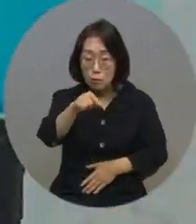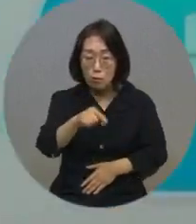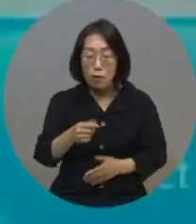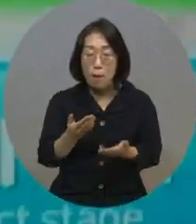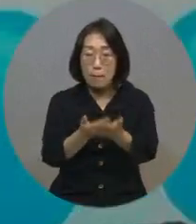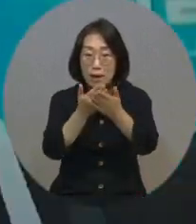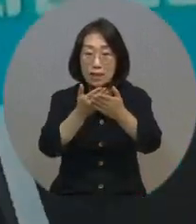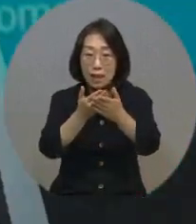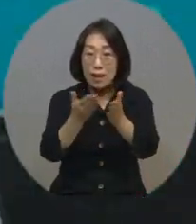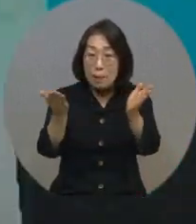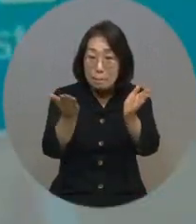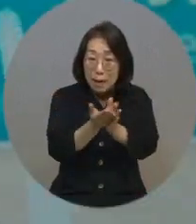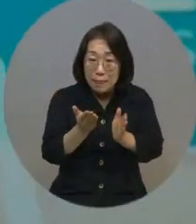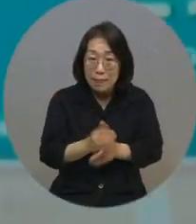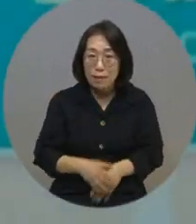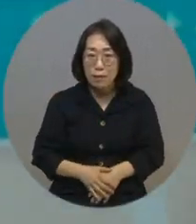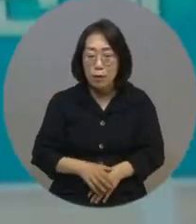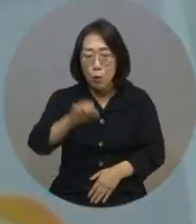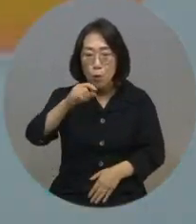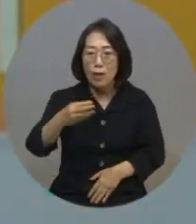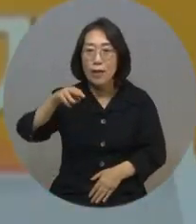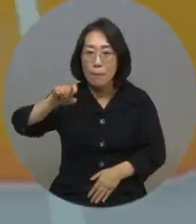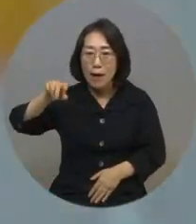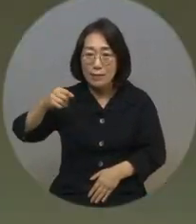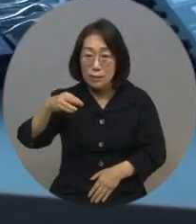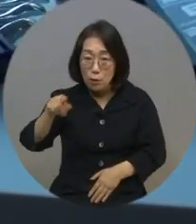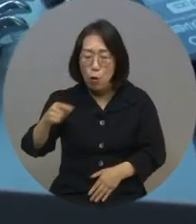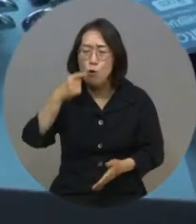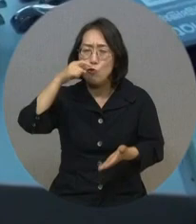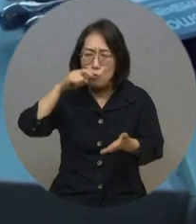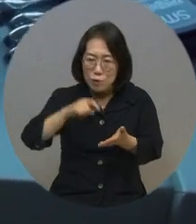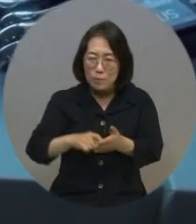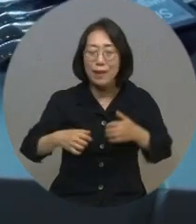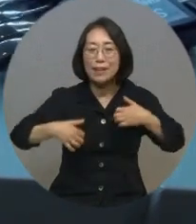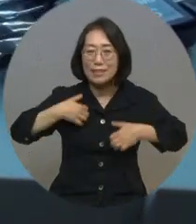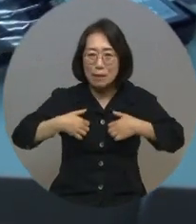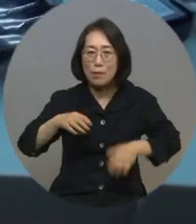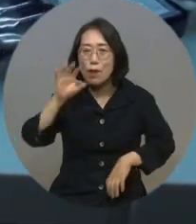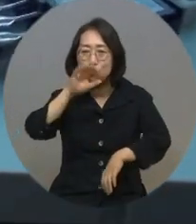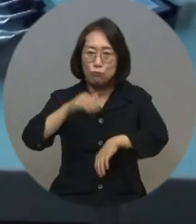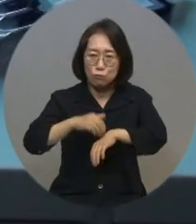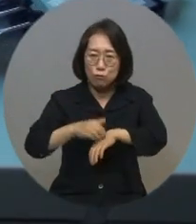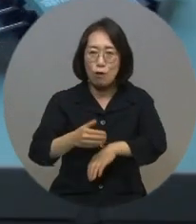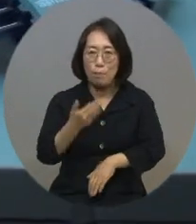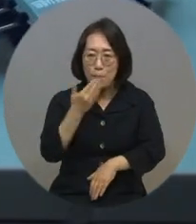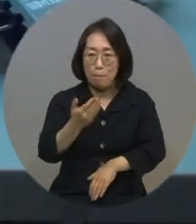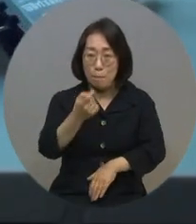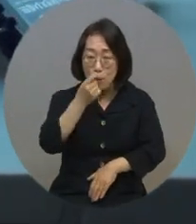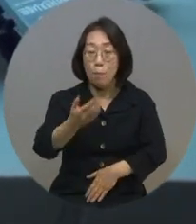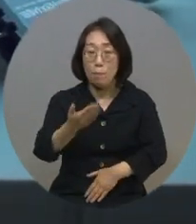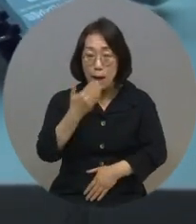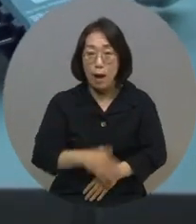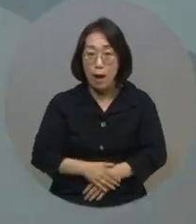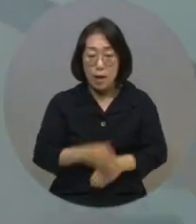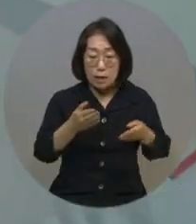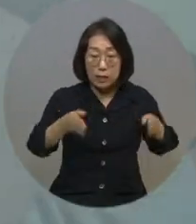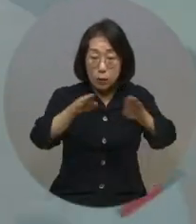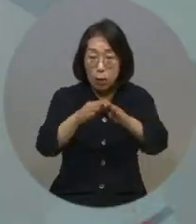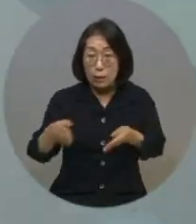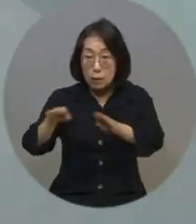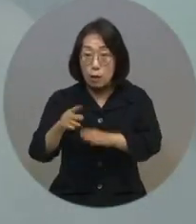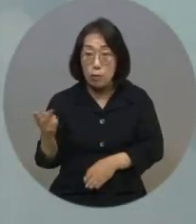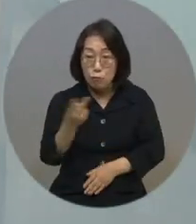발달장애인 특화 직무의 하나인 휠마스터를 좀 더 쉽고 재미있게 훈련할 수 있습니다. 양기간의 발달장애인 특성에